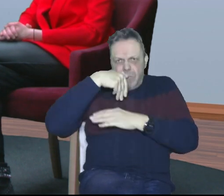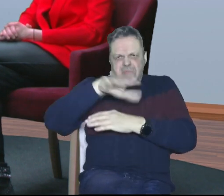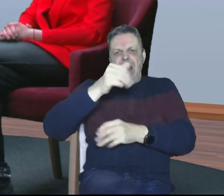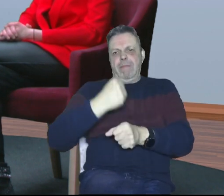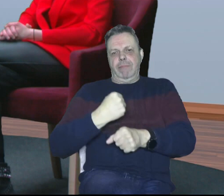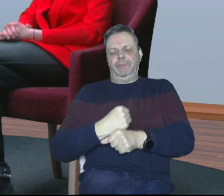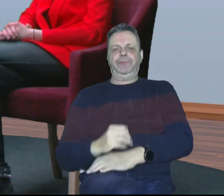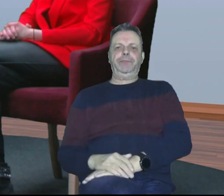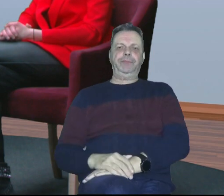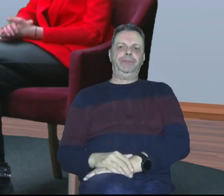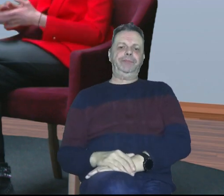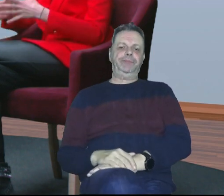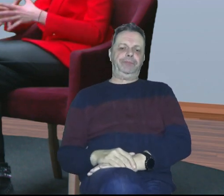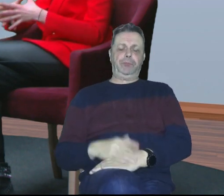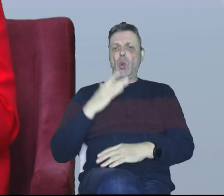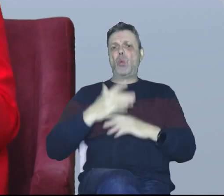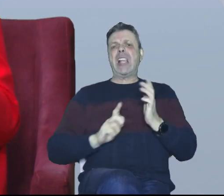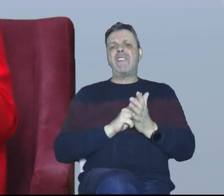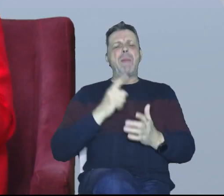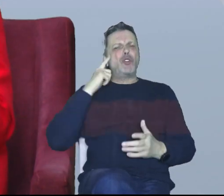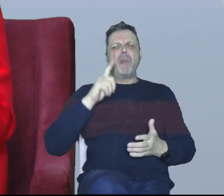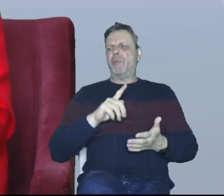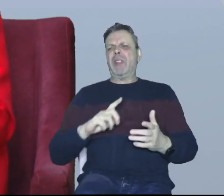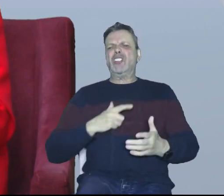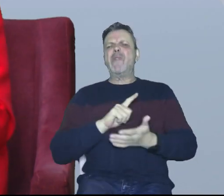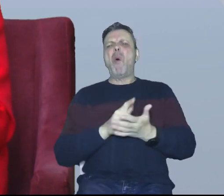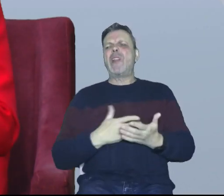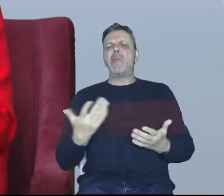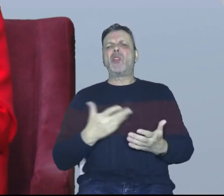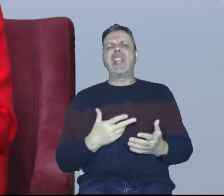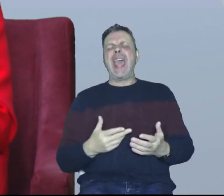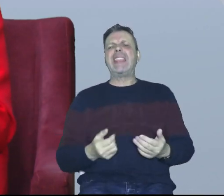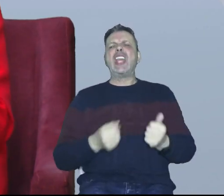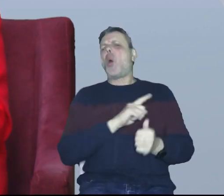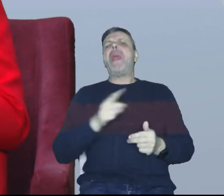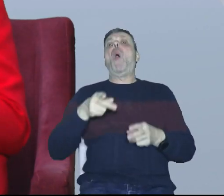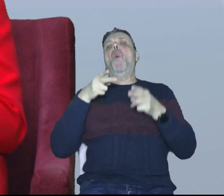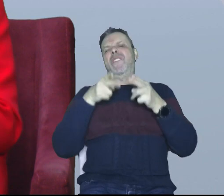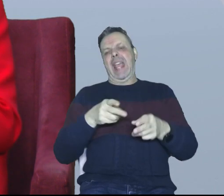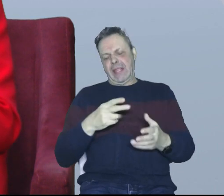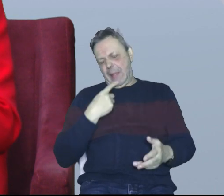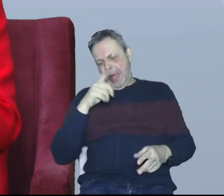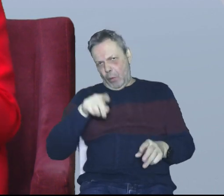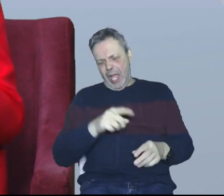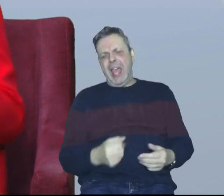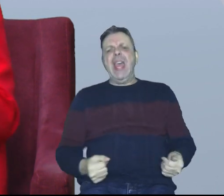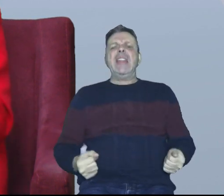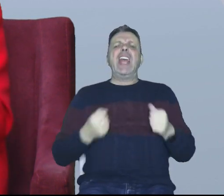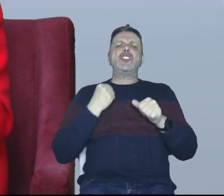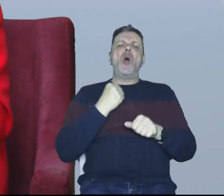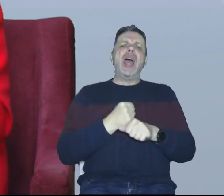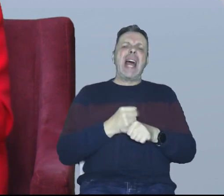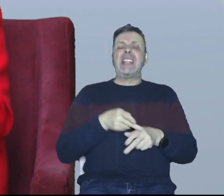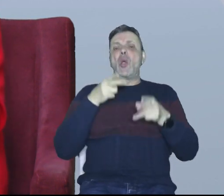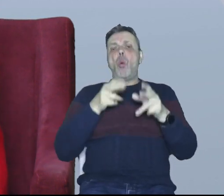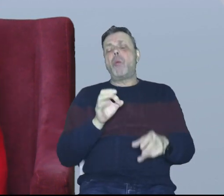i motivaciju za dalje. Zadnje vrijeme znamo čuti da živimo u vremenu gdje je teško ne uvrijediti nekoga. Teško